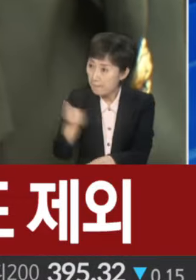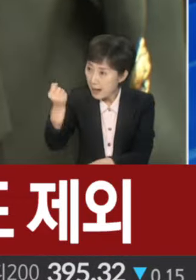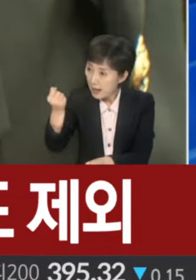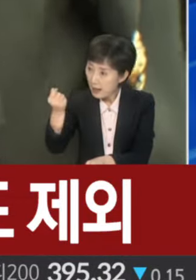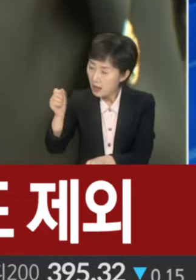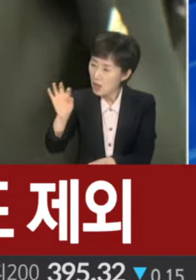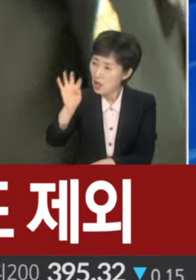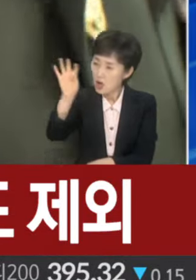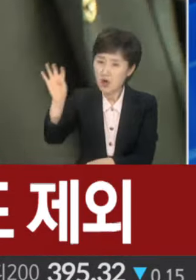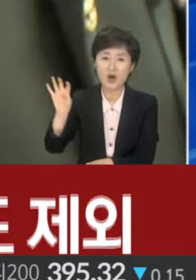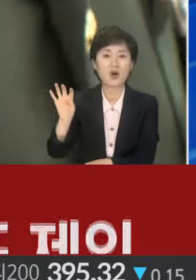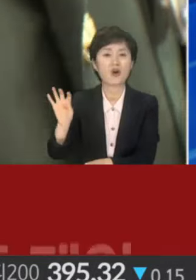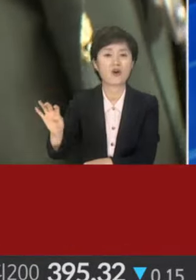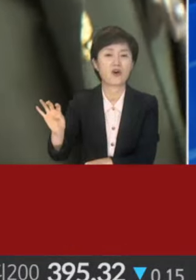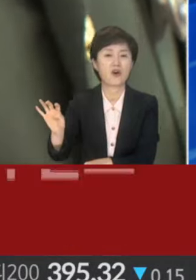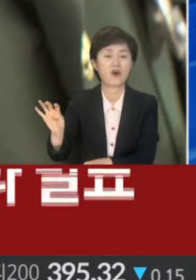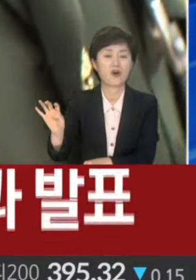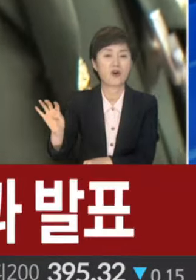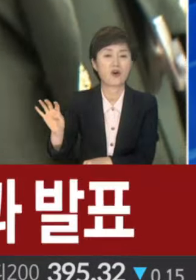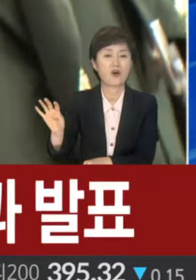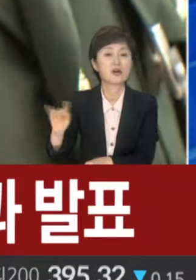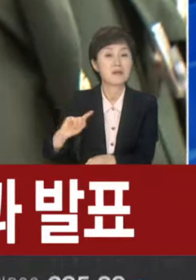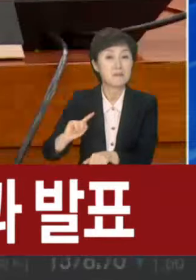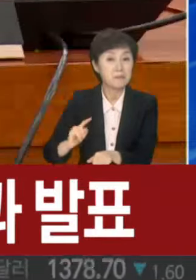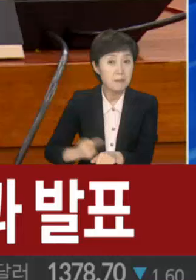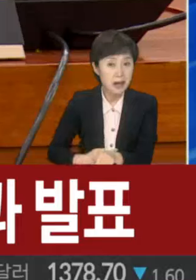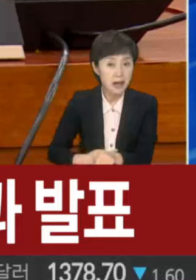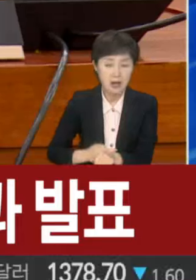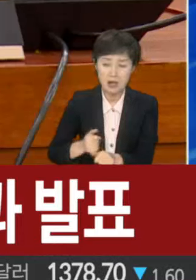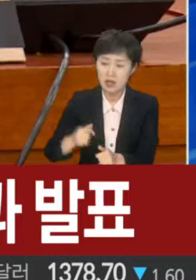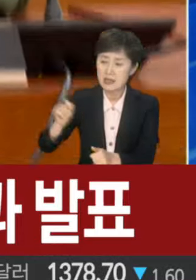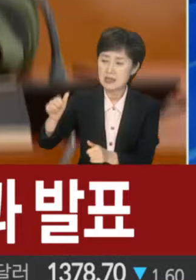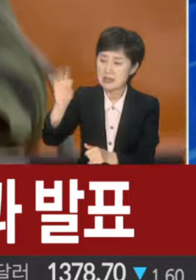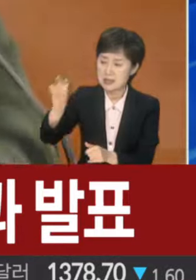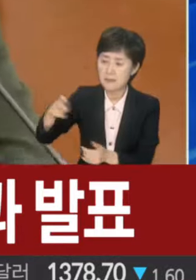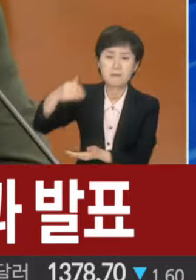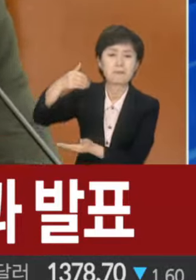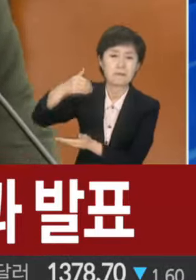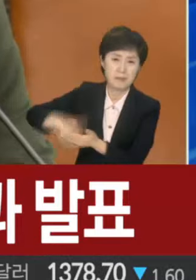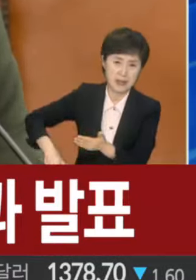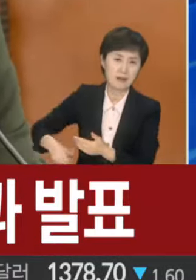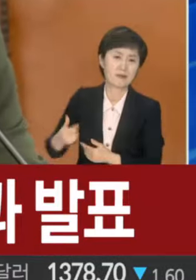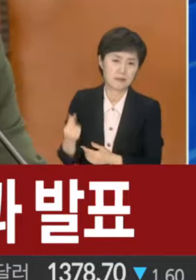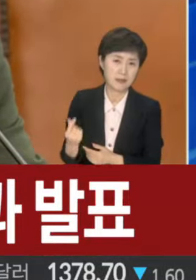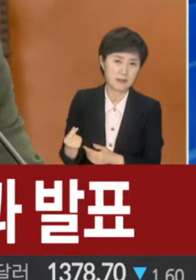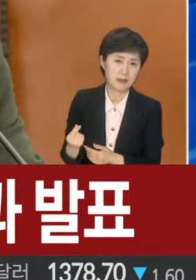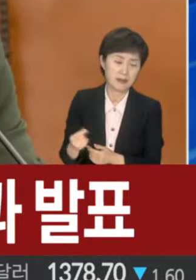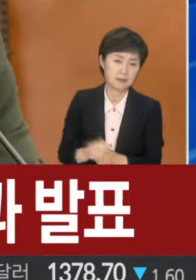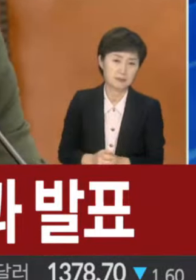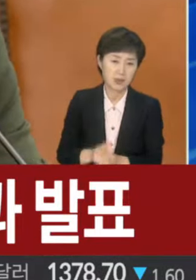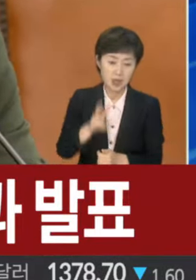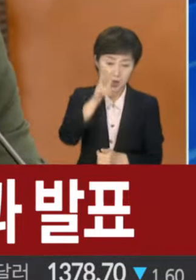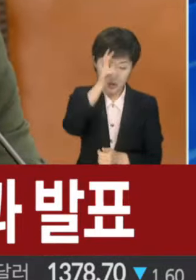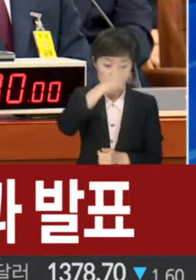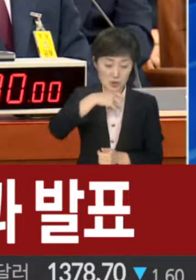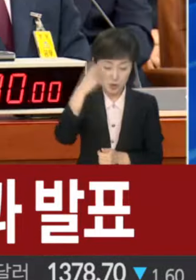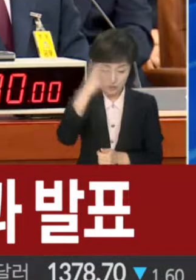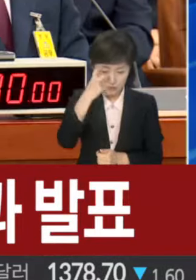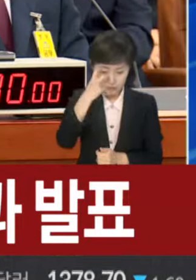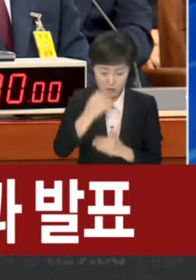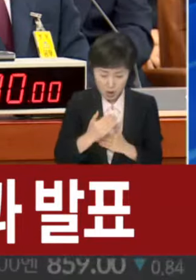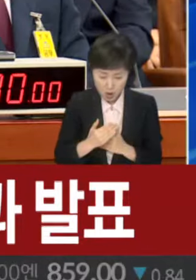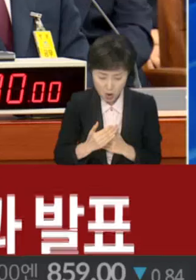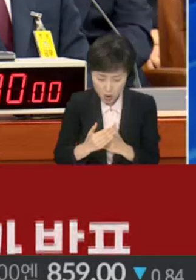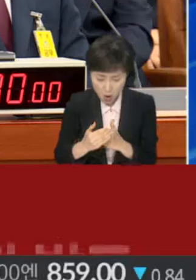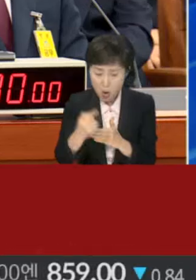있습니다. 예. 그렇기 때문에 이 부분에 대해서 불송치 의견을 권고를 한 것이라고 볼 수 있거든요. 과연 경찰의 수사 역시